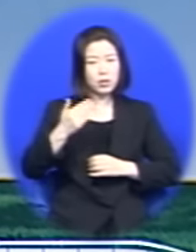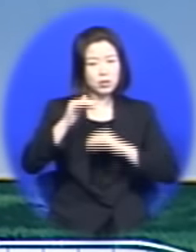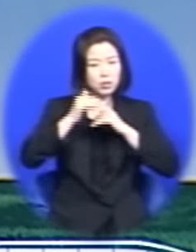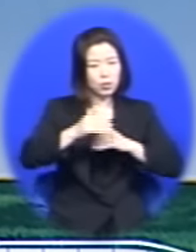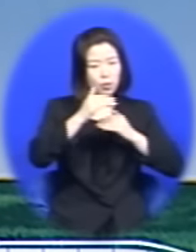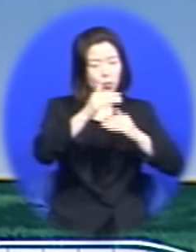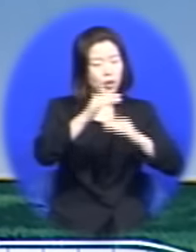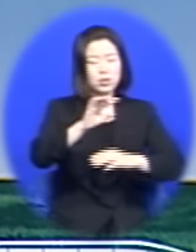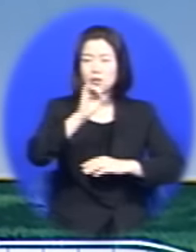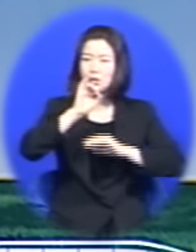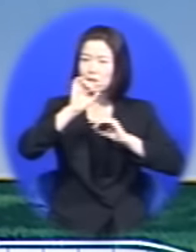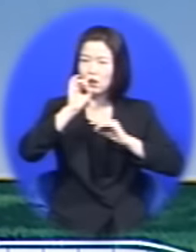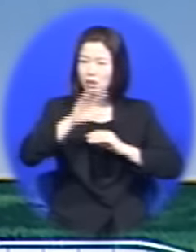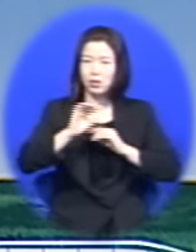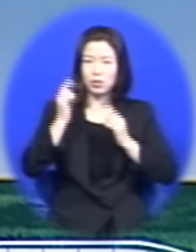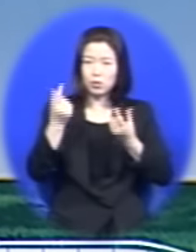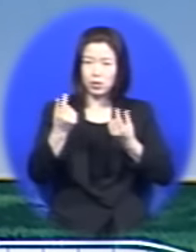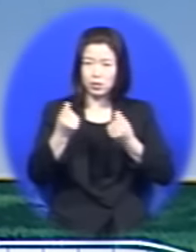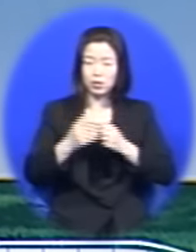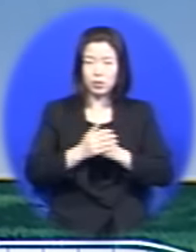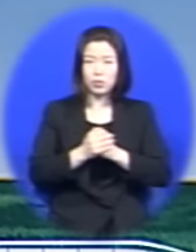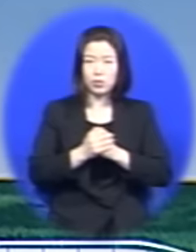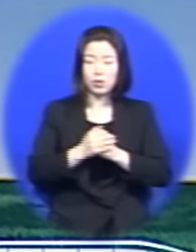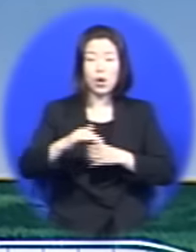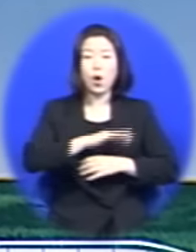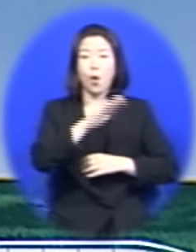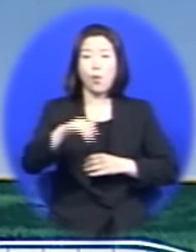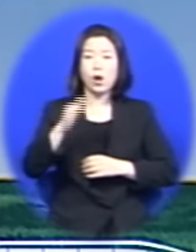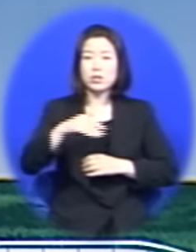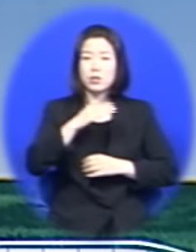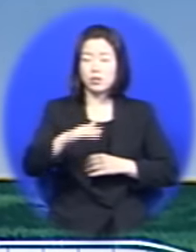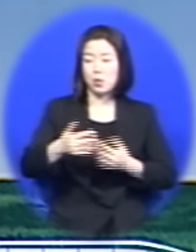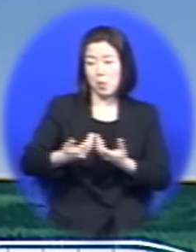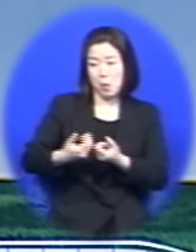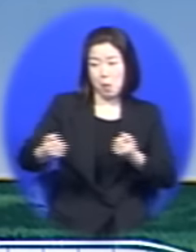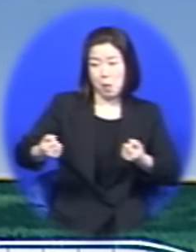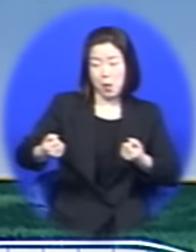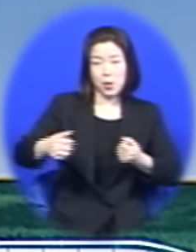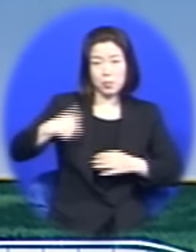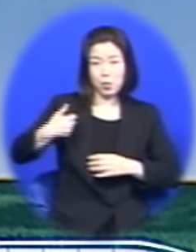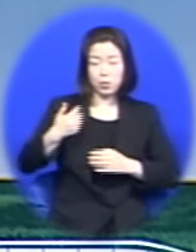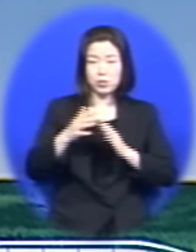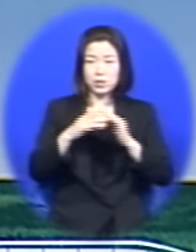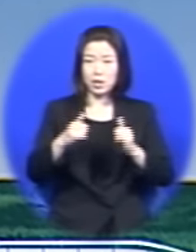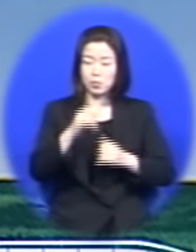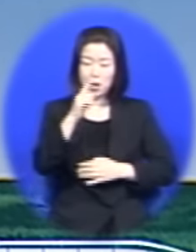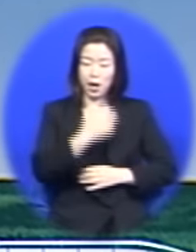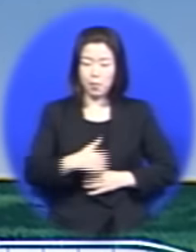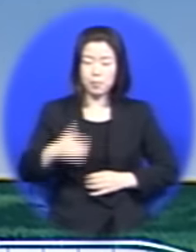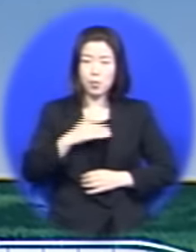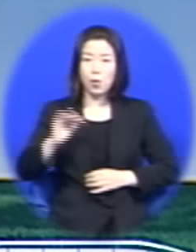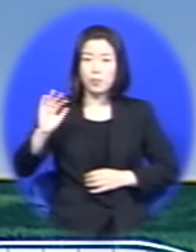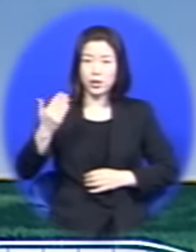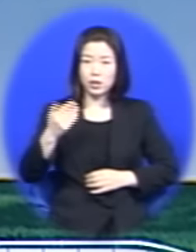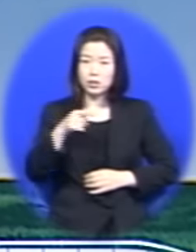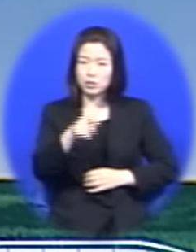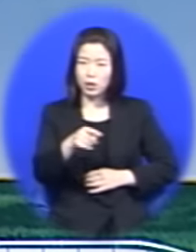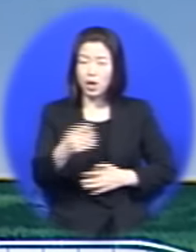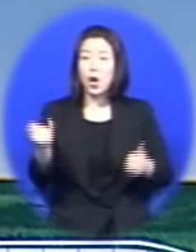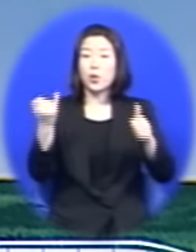거예요. 우리가 전혀 별개의 사람이 한 몸이 되는 경우가